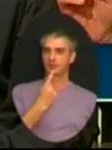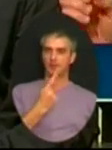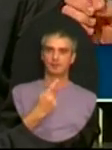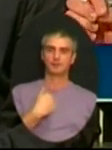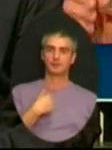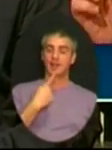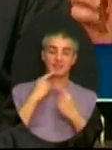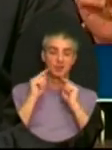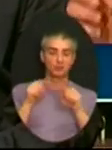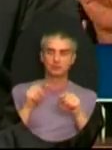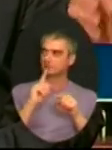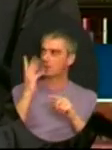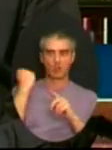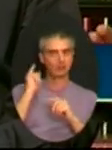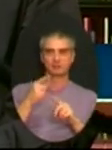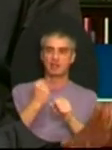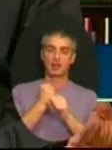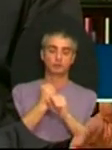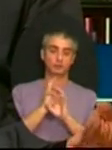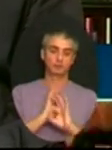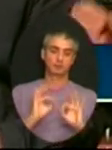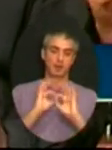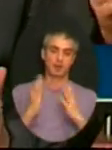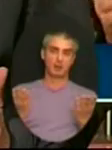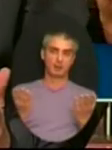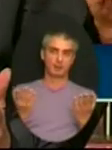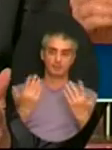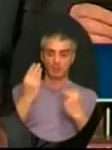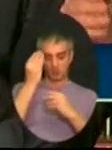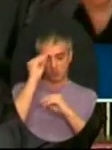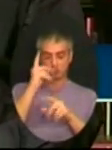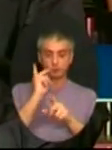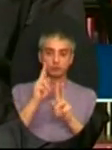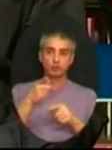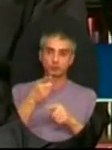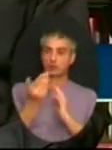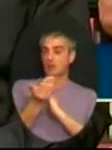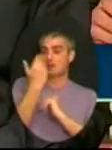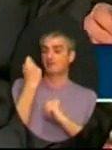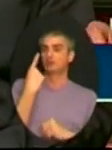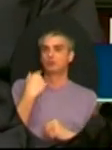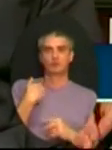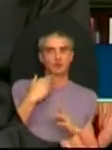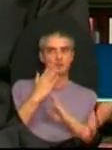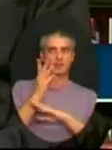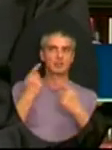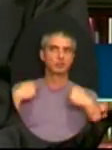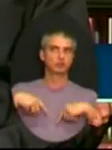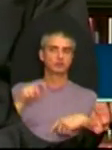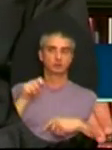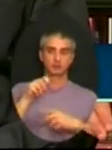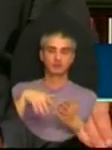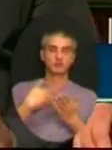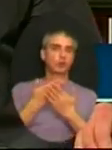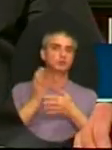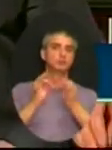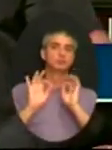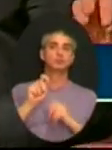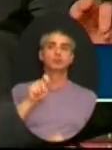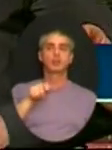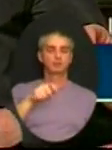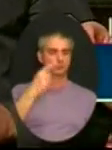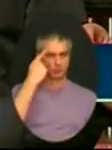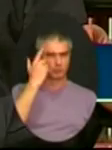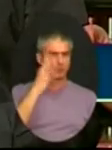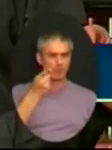לומר, הדיון הזה לא היה צריך להתקיים נקודה. וכשהודיעו על קיומו, עוד לפני שבוע, אני פניתי ליושב ראש הכנסת וליועץ המשפטי של הכנסת.